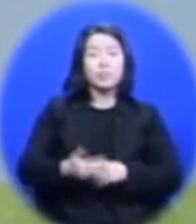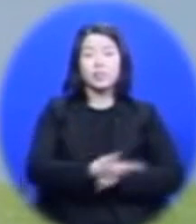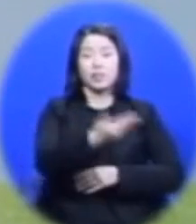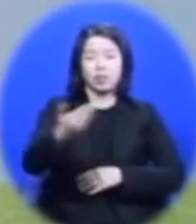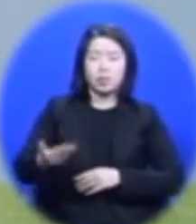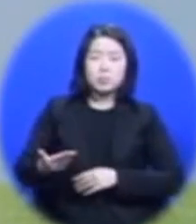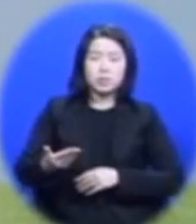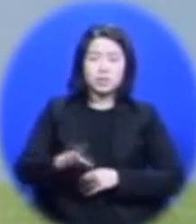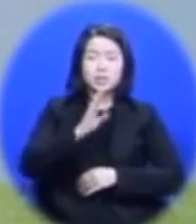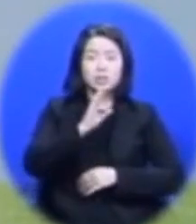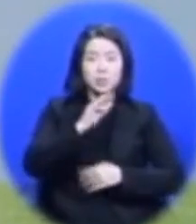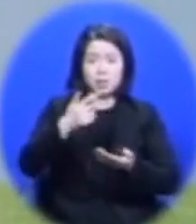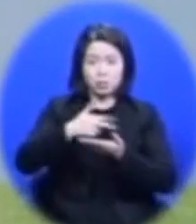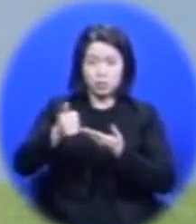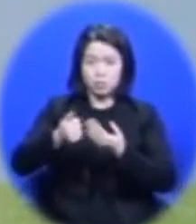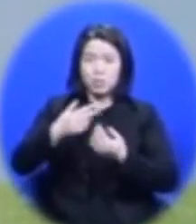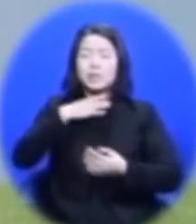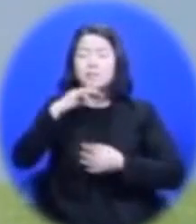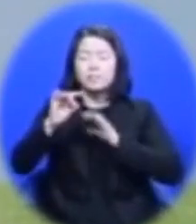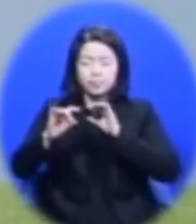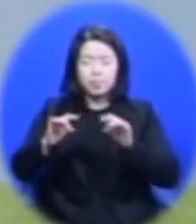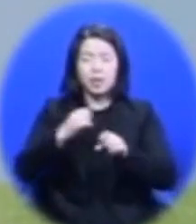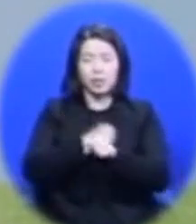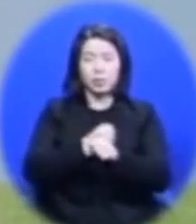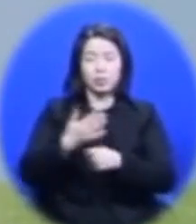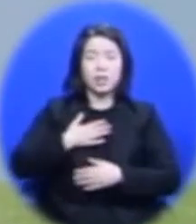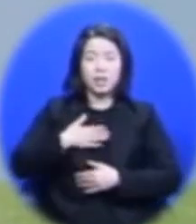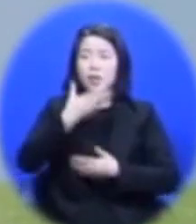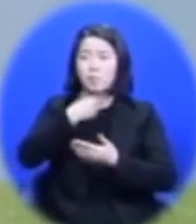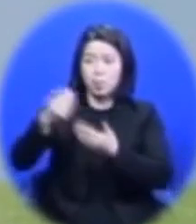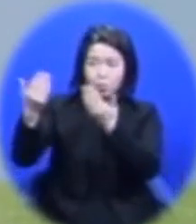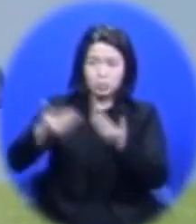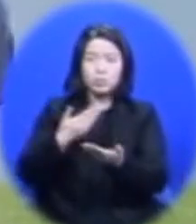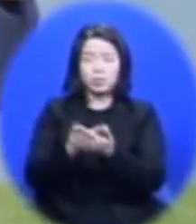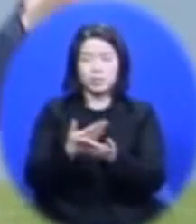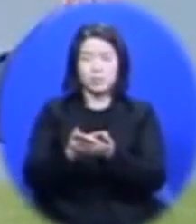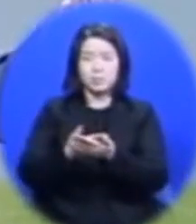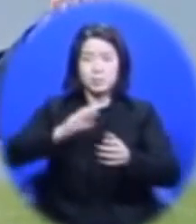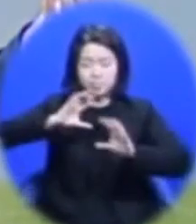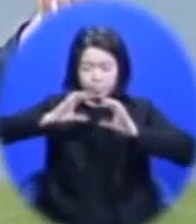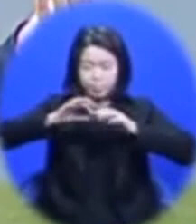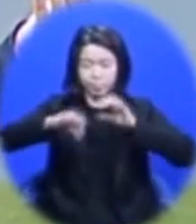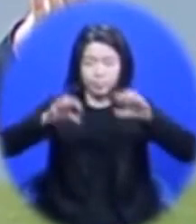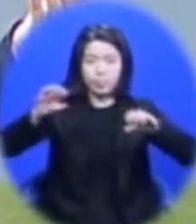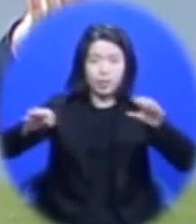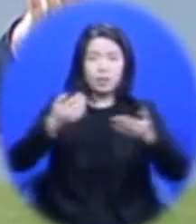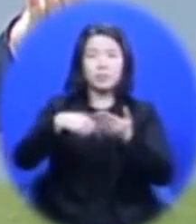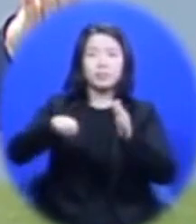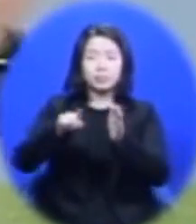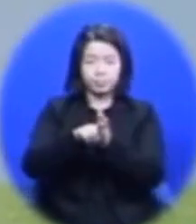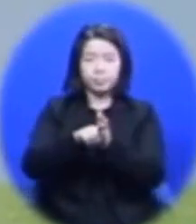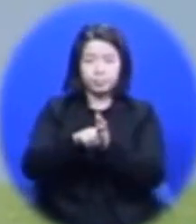여러분들이 정말 주님을 갈망하세요. 하나님 제게 복을 주세요. 열방을 위해서입니다.